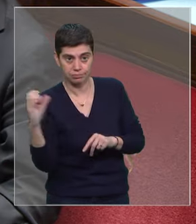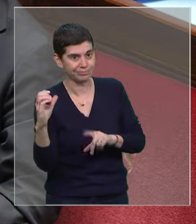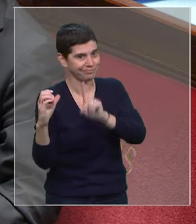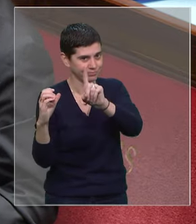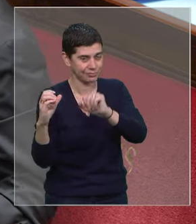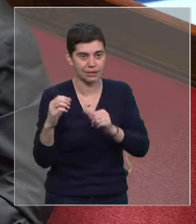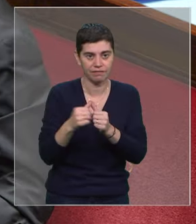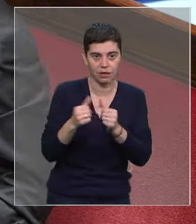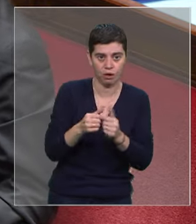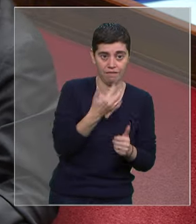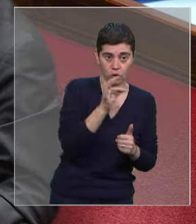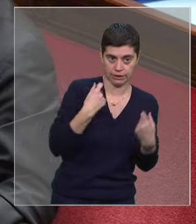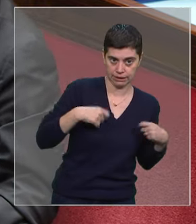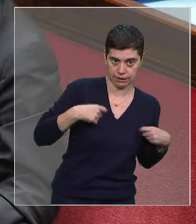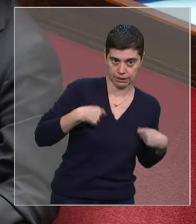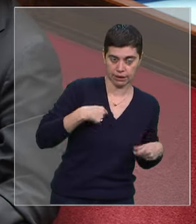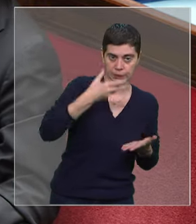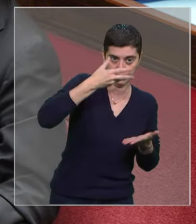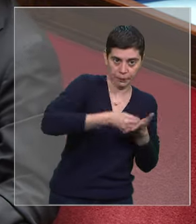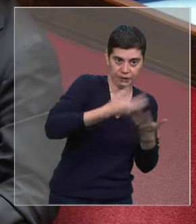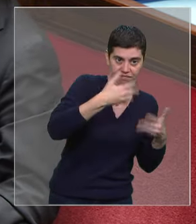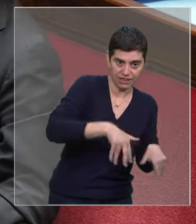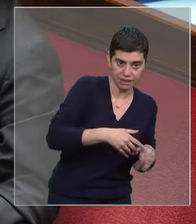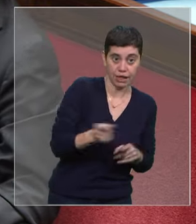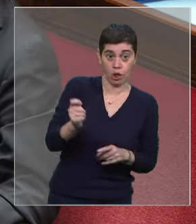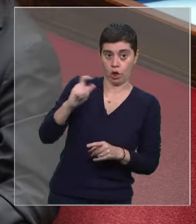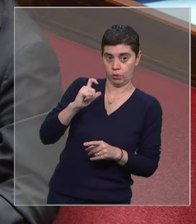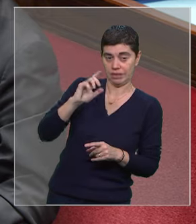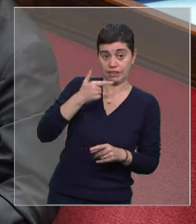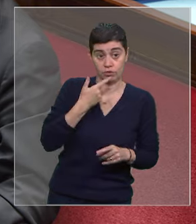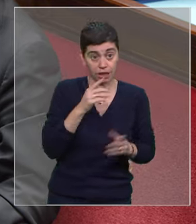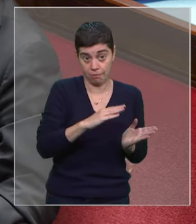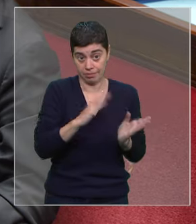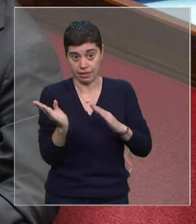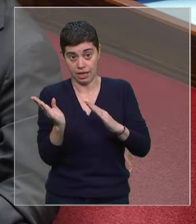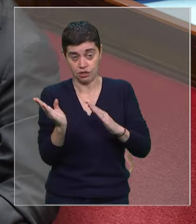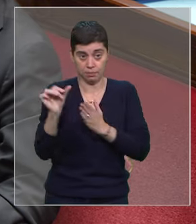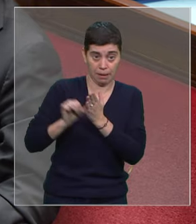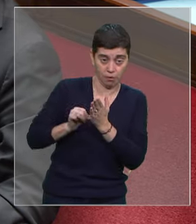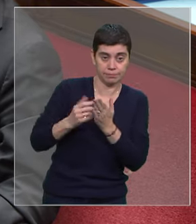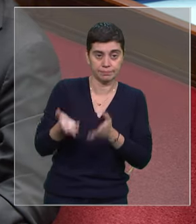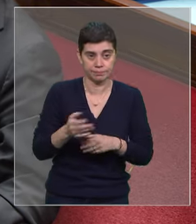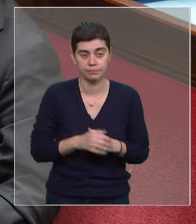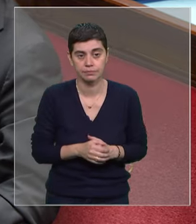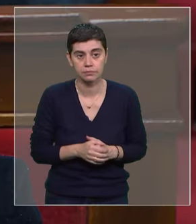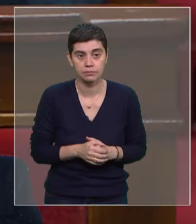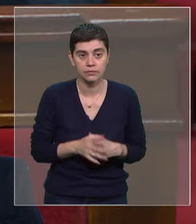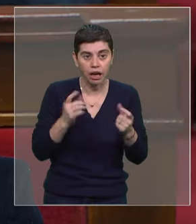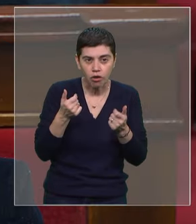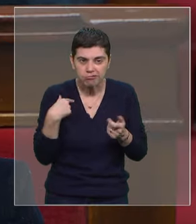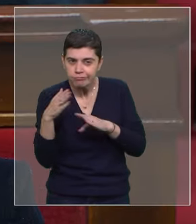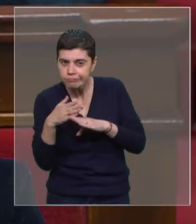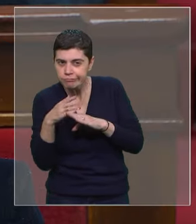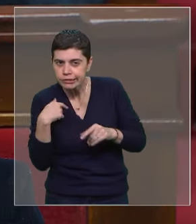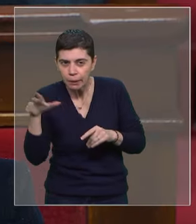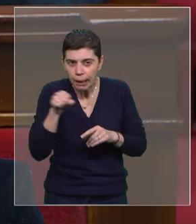doit d'abord dépenser et ensuite la France est remboursée, ce qui provoque un décalage en fait sur les délais de paiement. Donc il n'y a pas d'argent caché ou qui ne